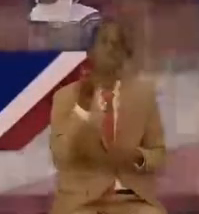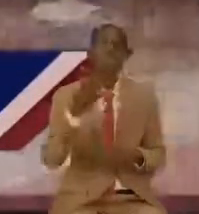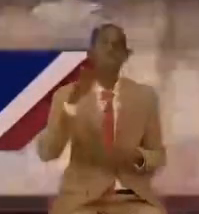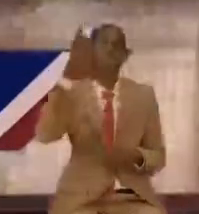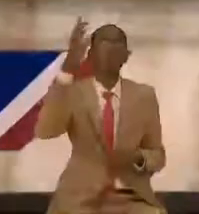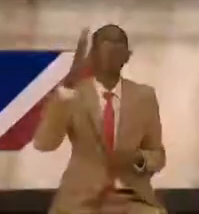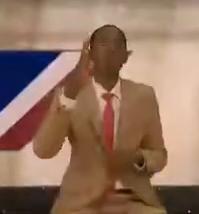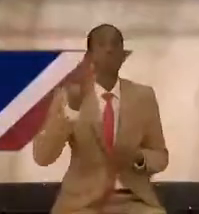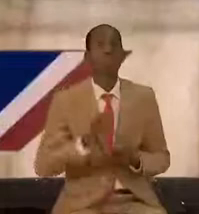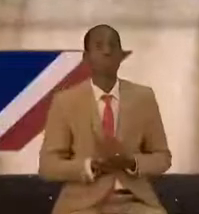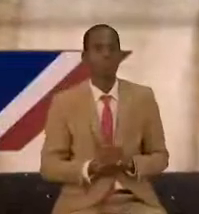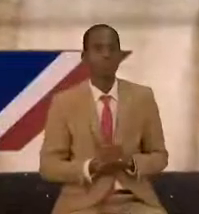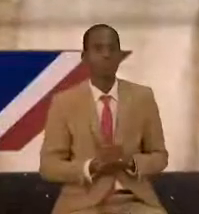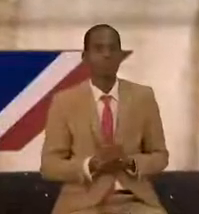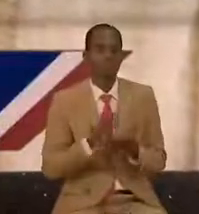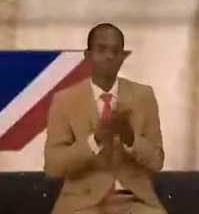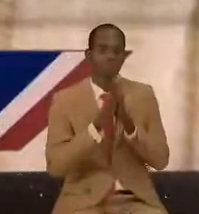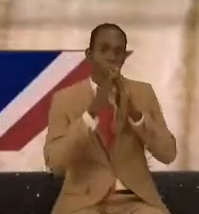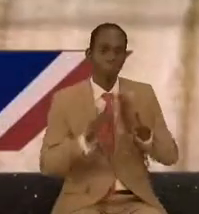de Dieu.